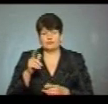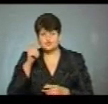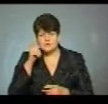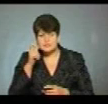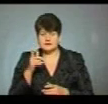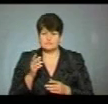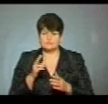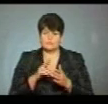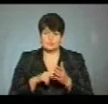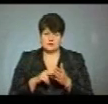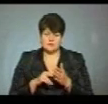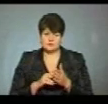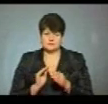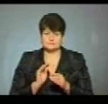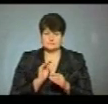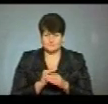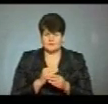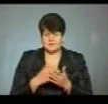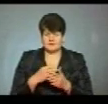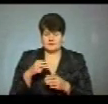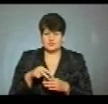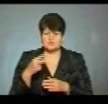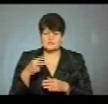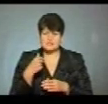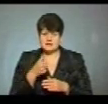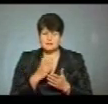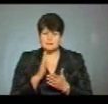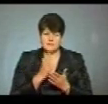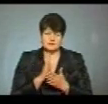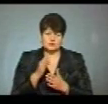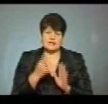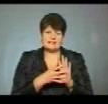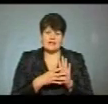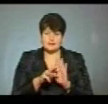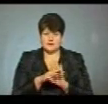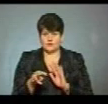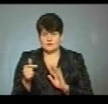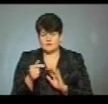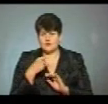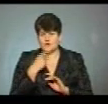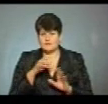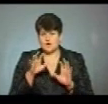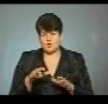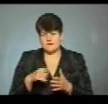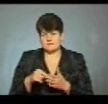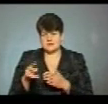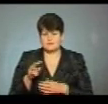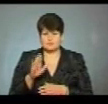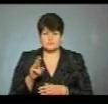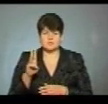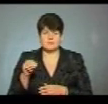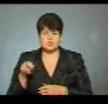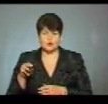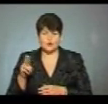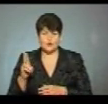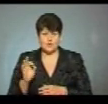акцизного збору в 2020 році орієнтовно надійде майже 9 мільйонів гривень, каже голова цього міста Володимир Шматько. За